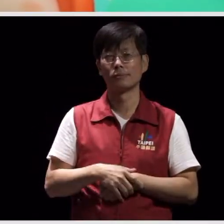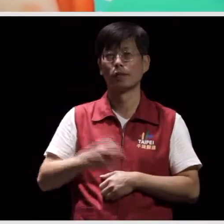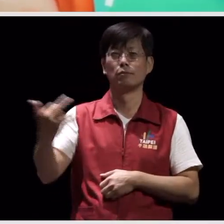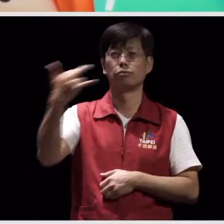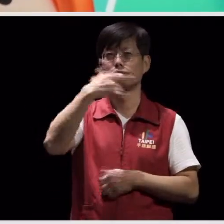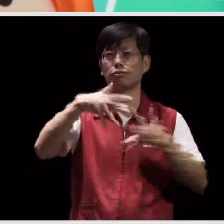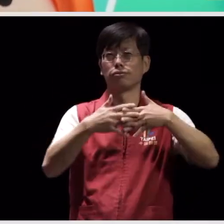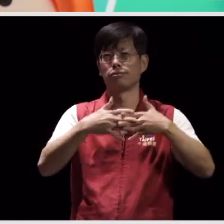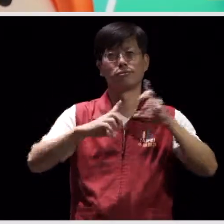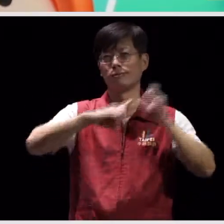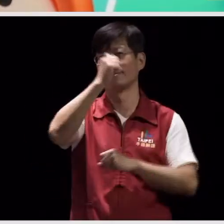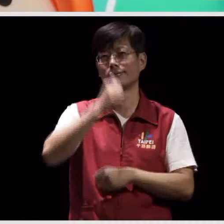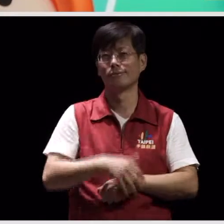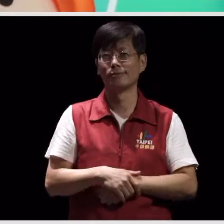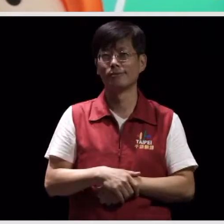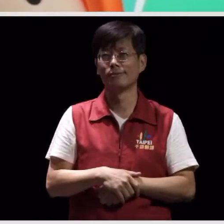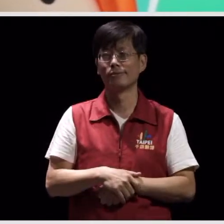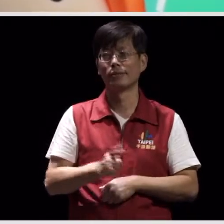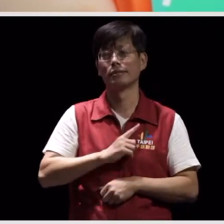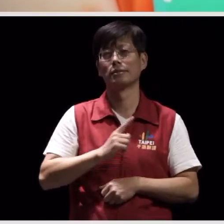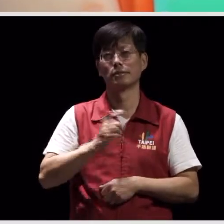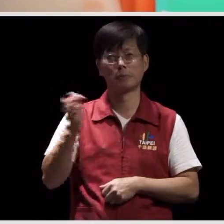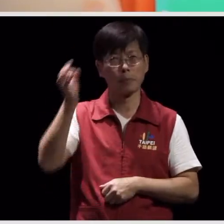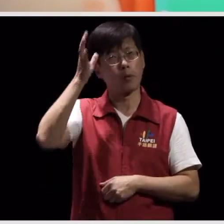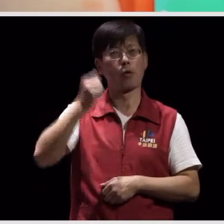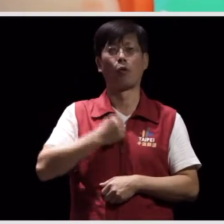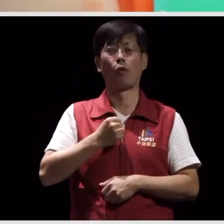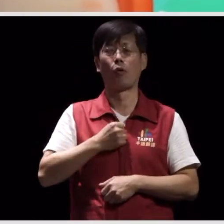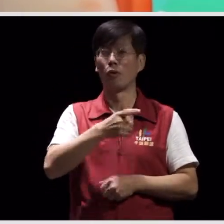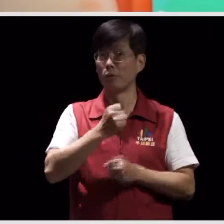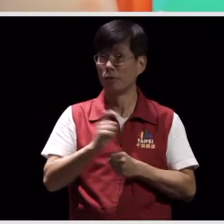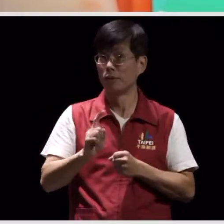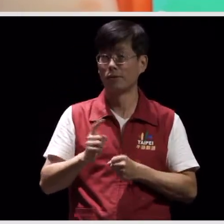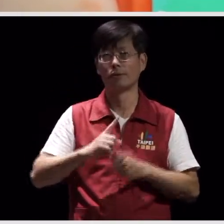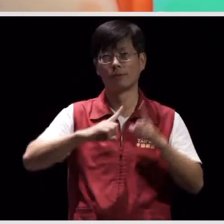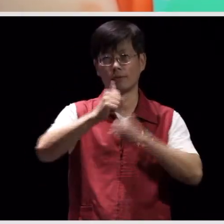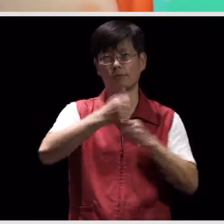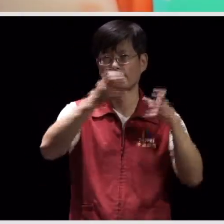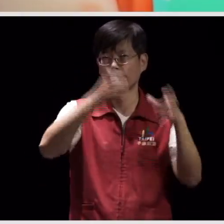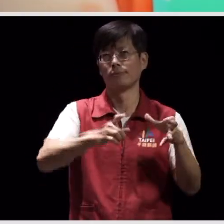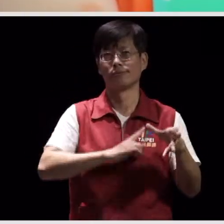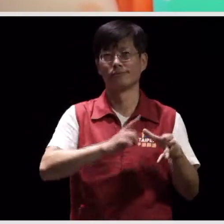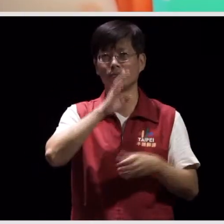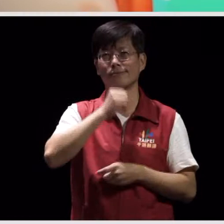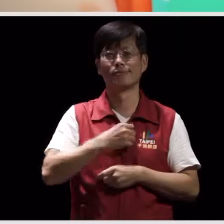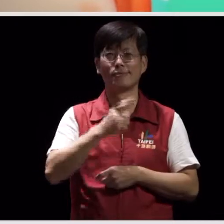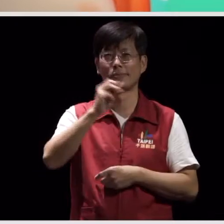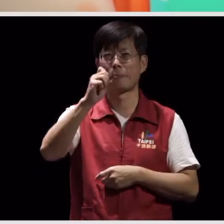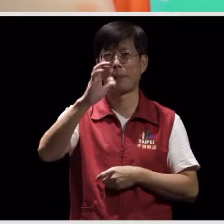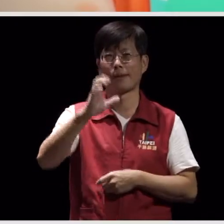了，飞回美国了。他懂了，他做了什么事？他一回家他就创办了他的 Make，